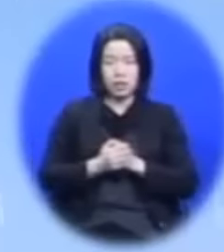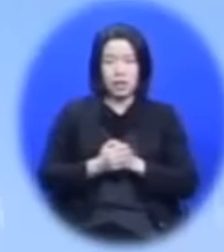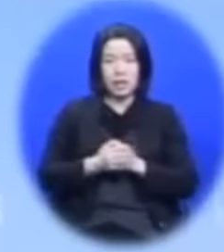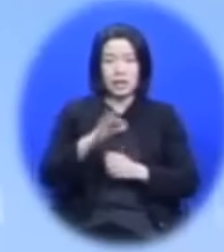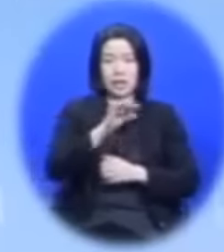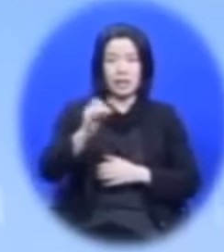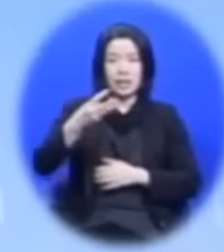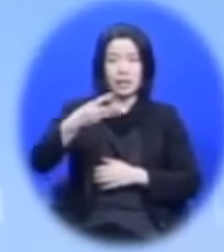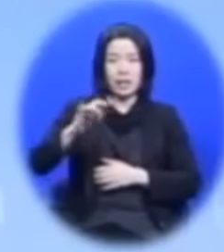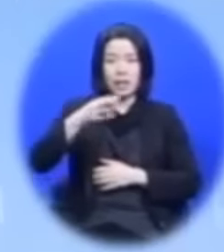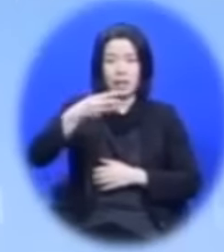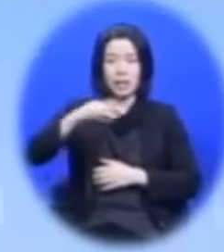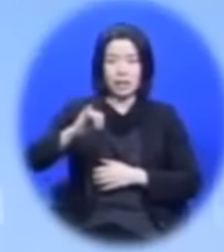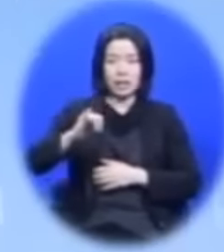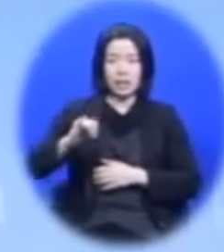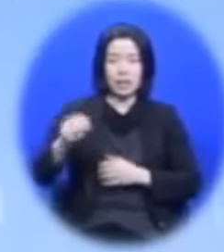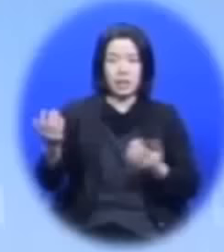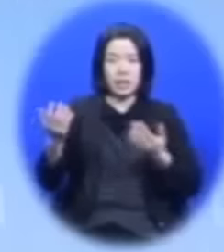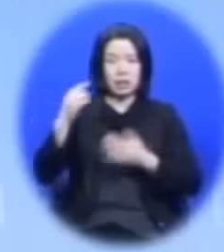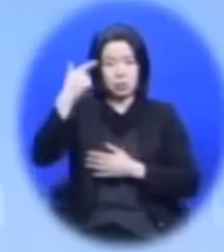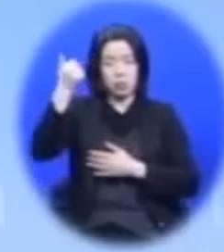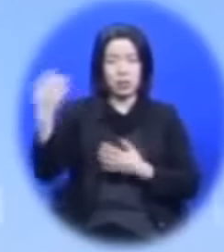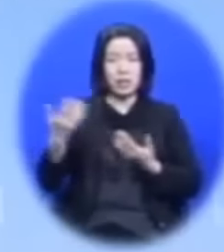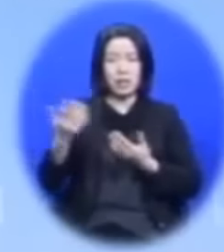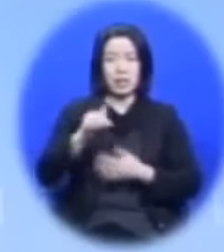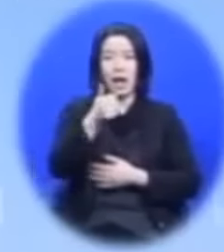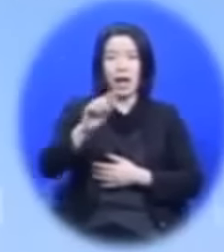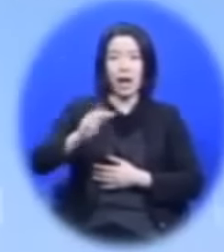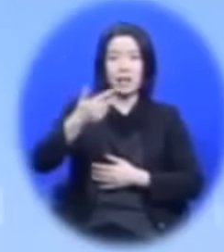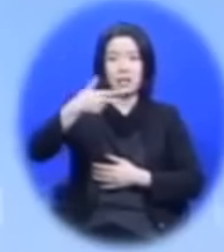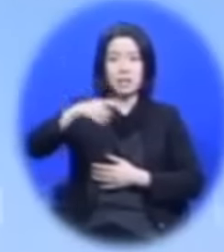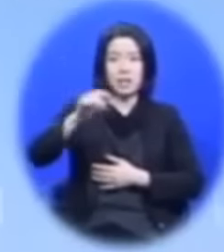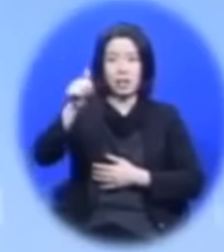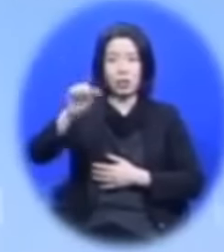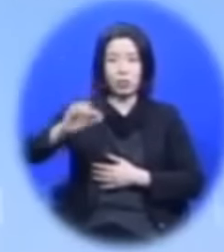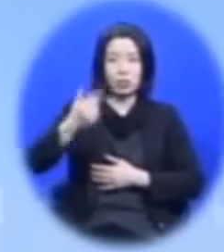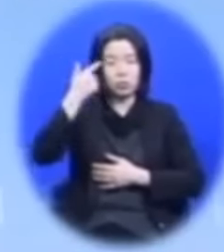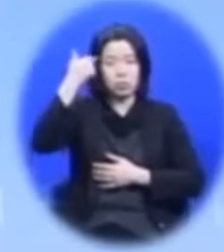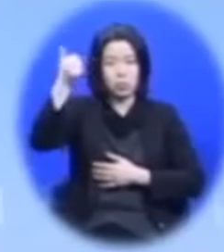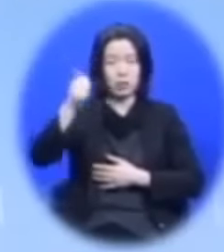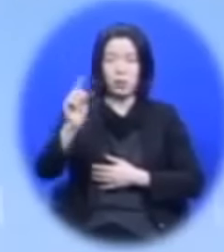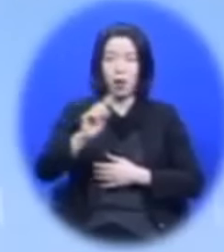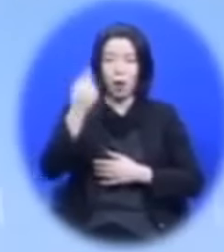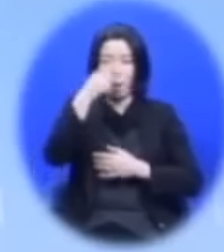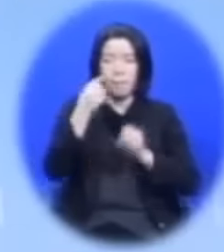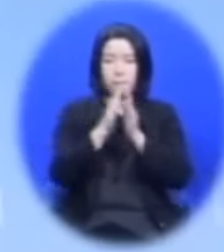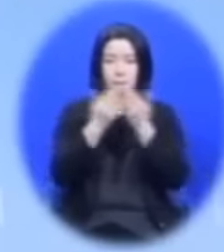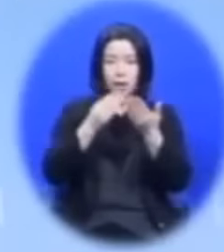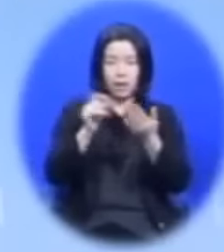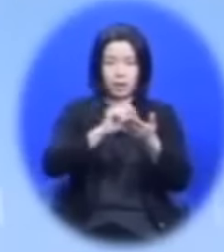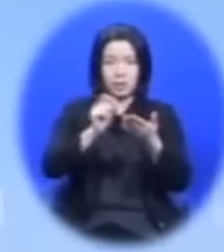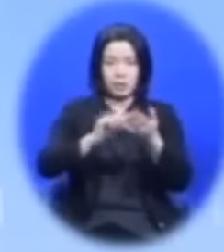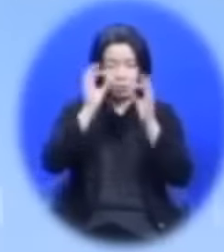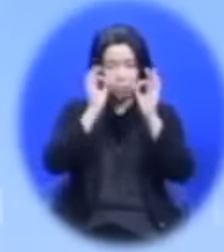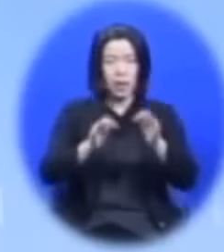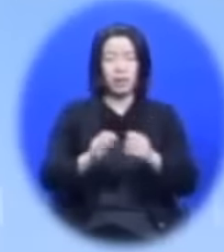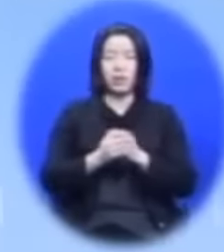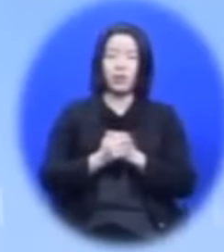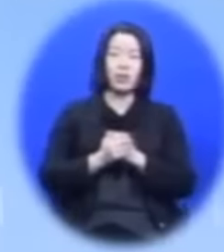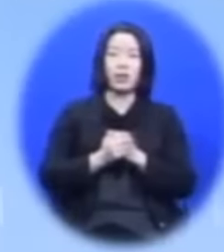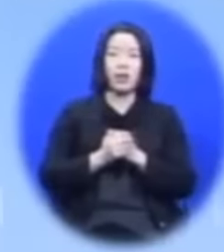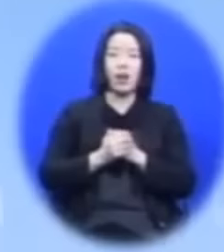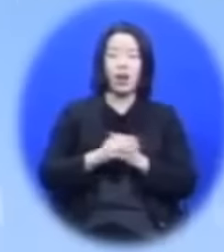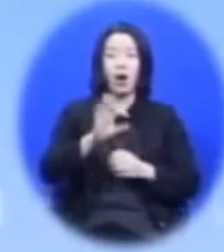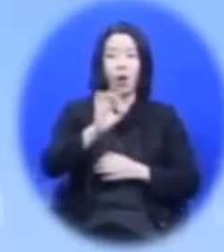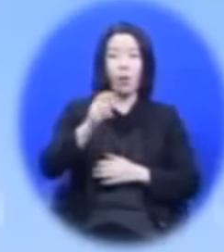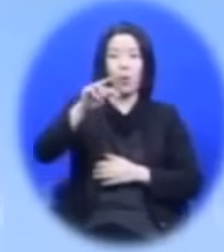이태리에 사역하시는 한재훈 목사님 얼마 전에 페이스북에 쓴 글을 보았습니다.